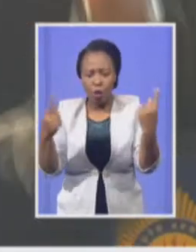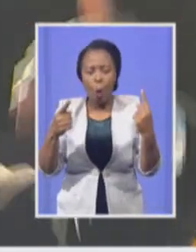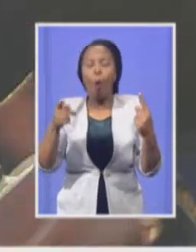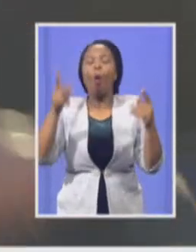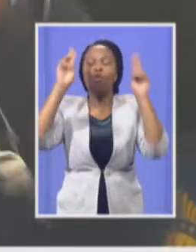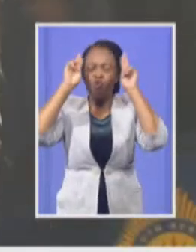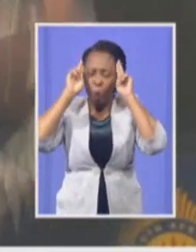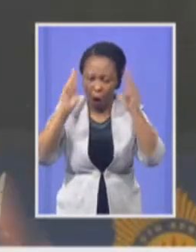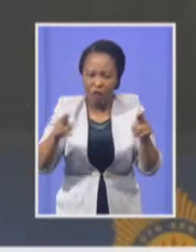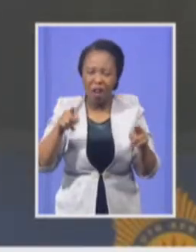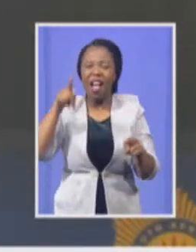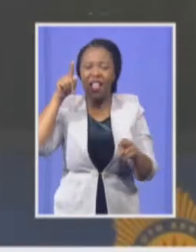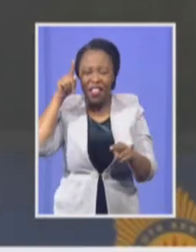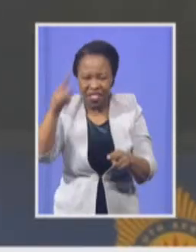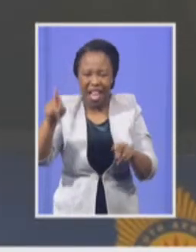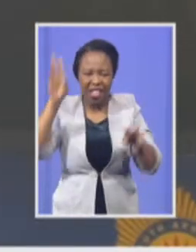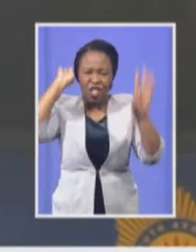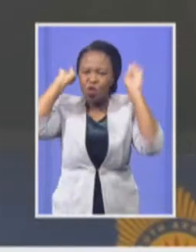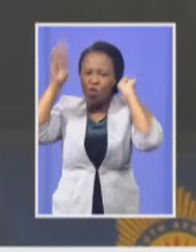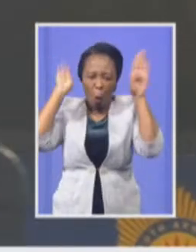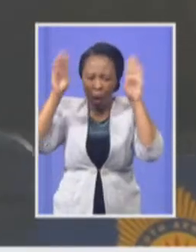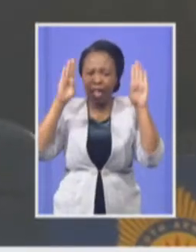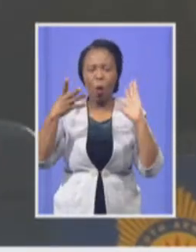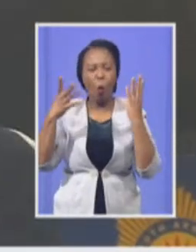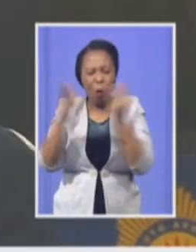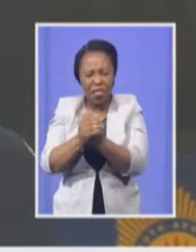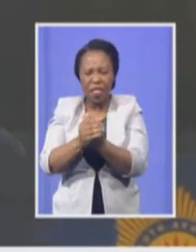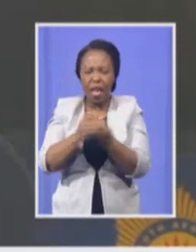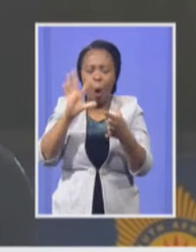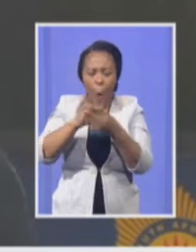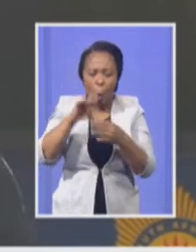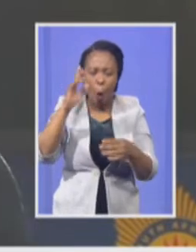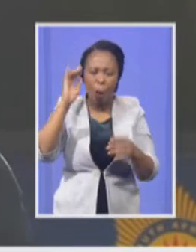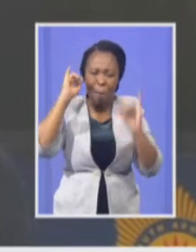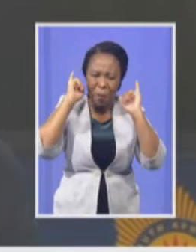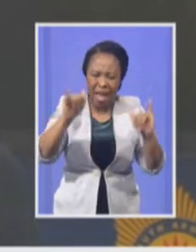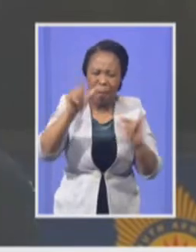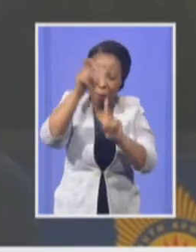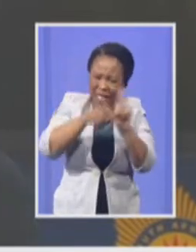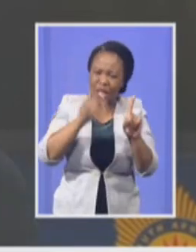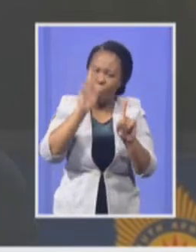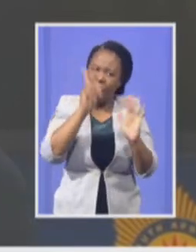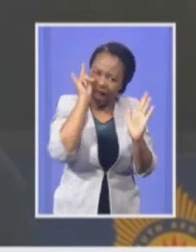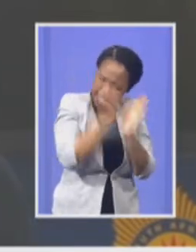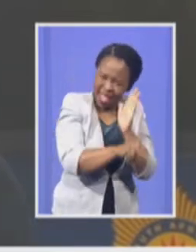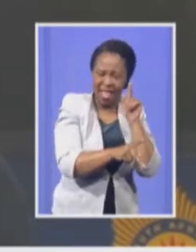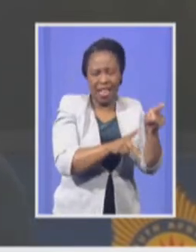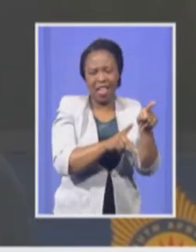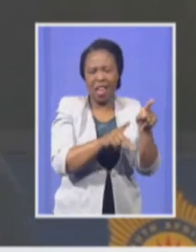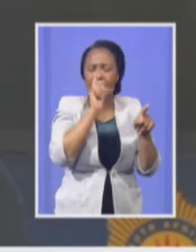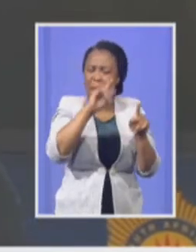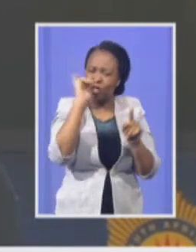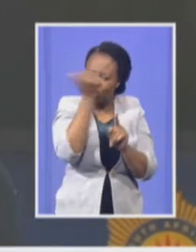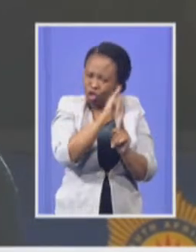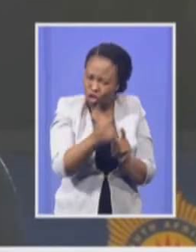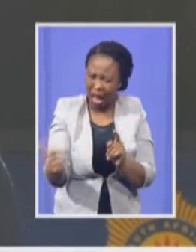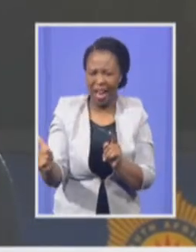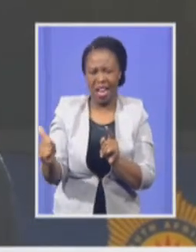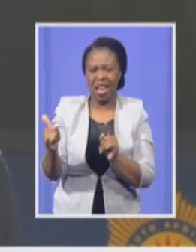naye endlini zobe simbulela. So kubalulekile ukuthi take amacala